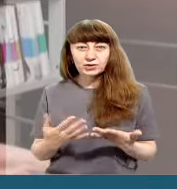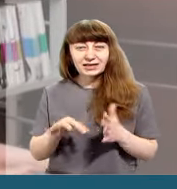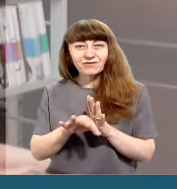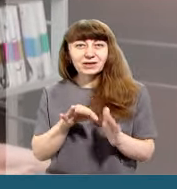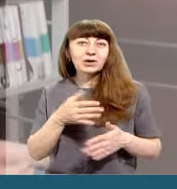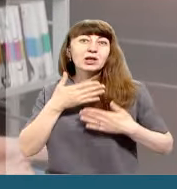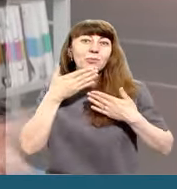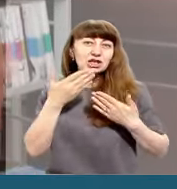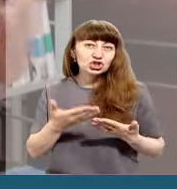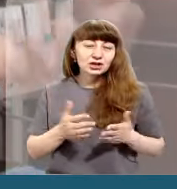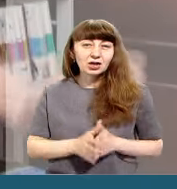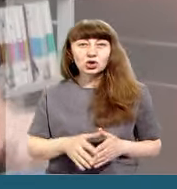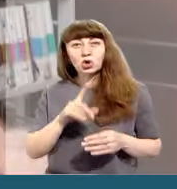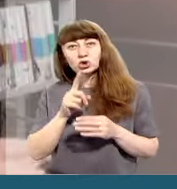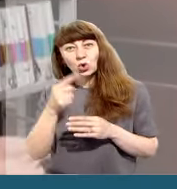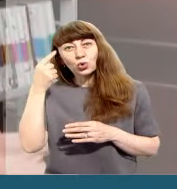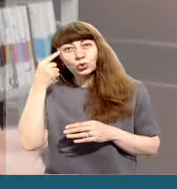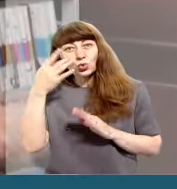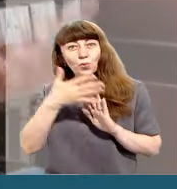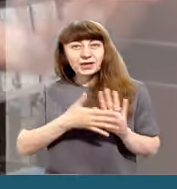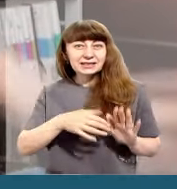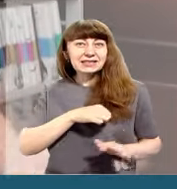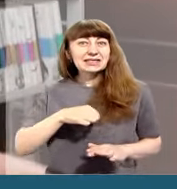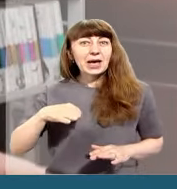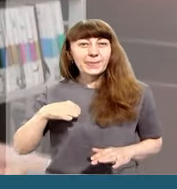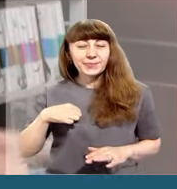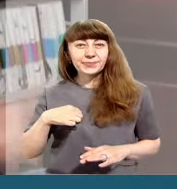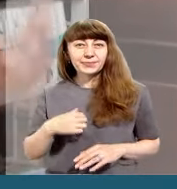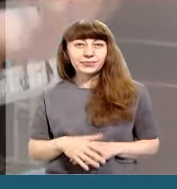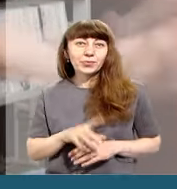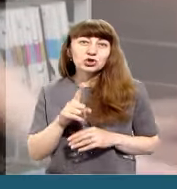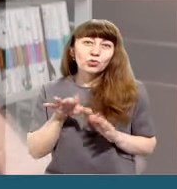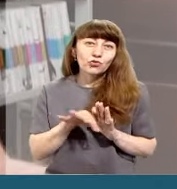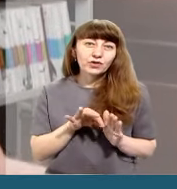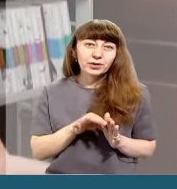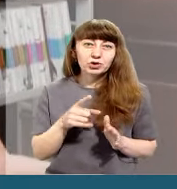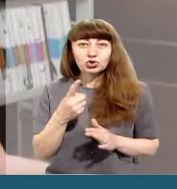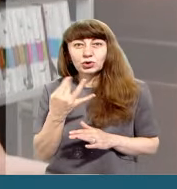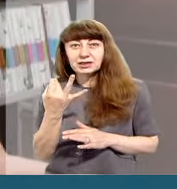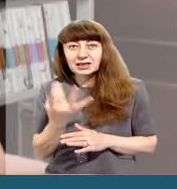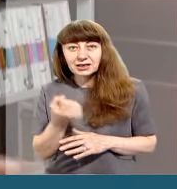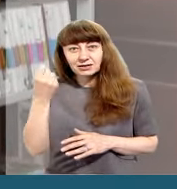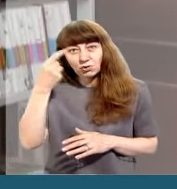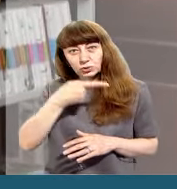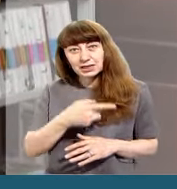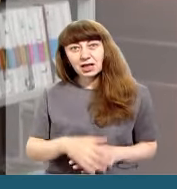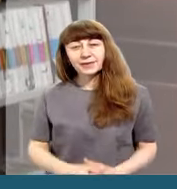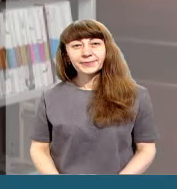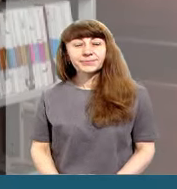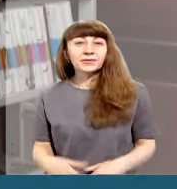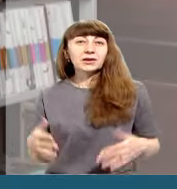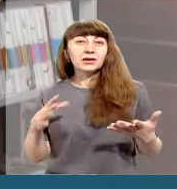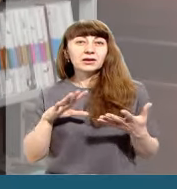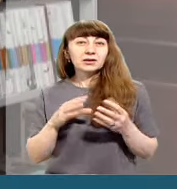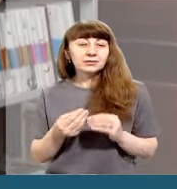прочитал произведение, но еще что думает он сам, почему он его выбрал, что интересного в этом произведении. Таким образом,